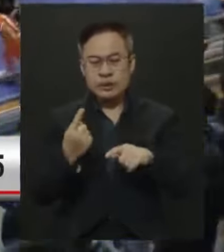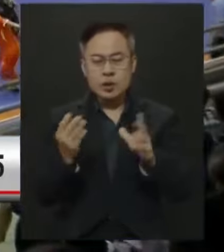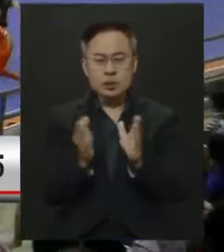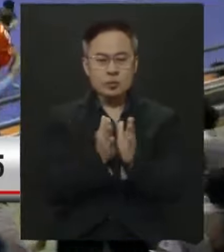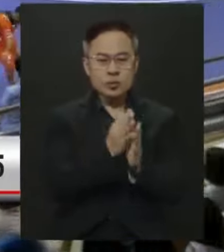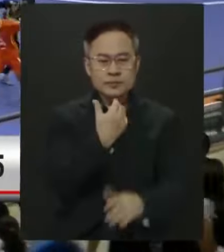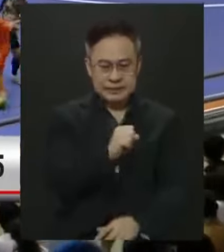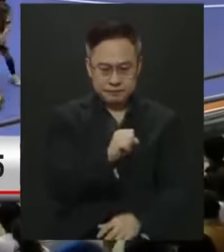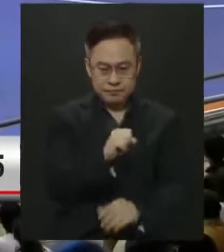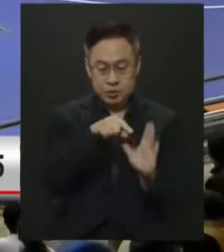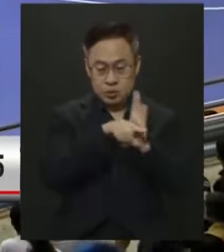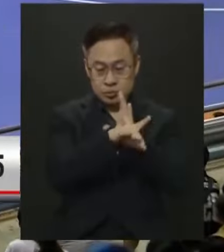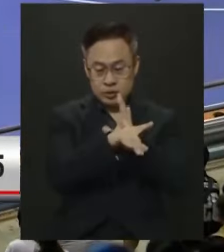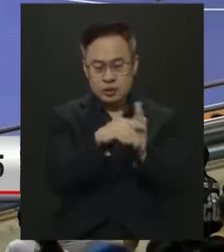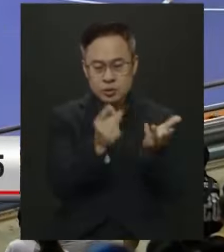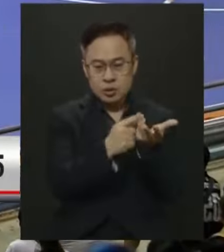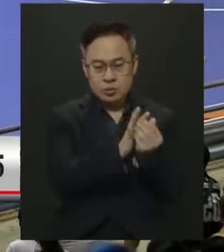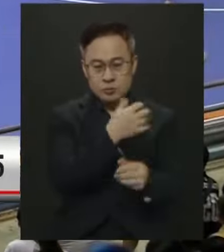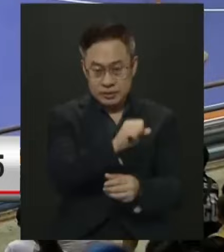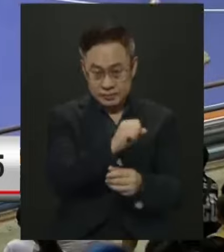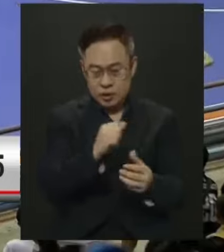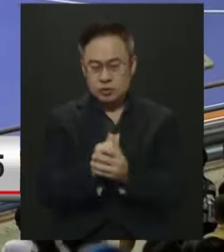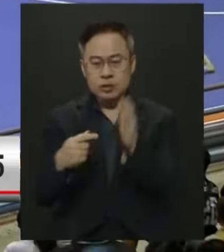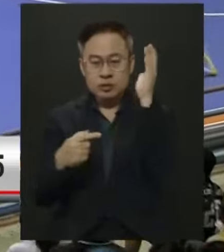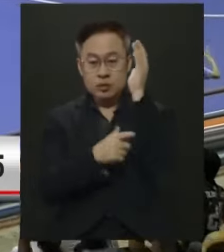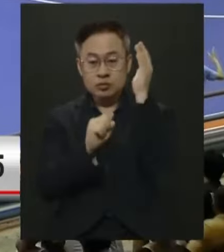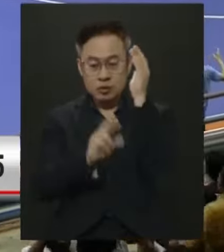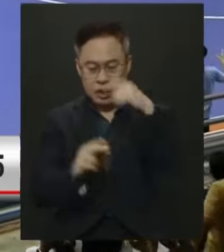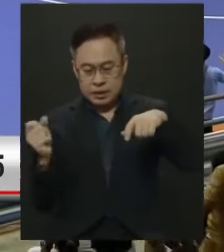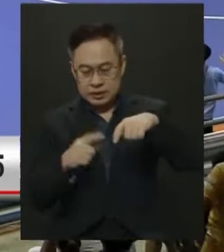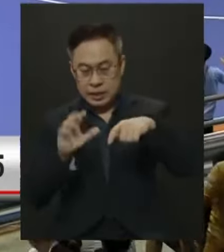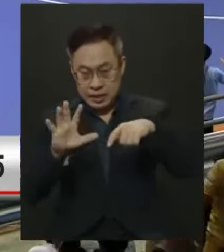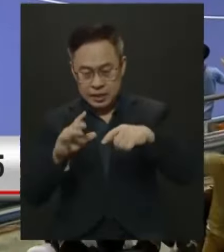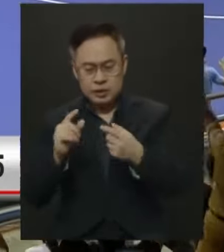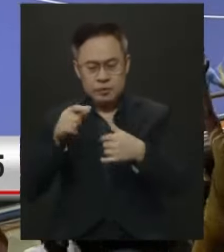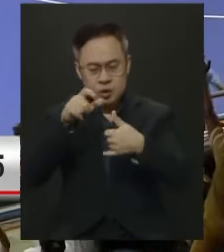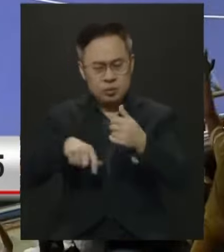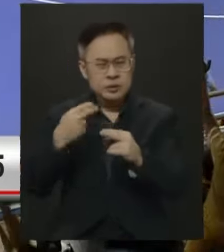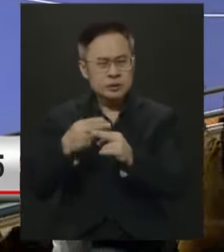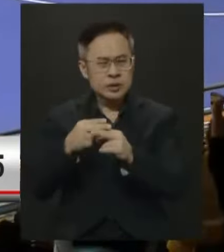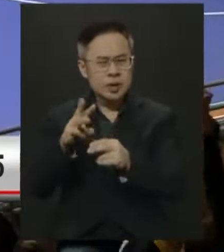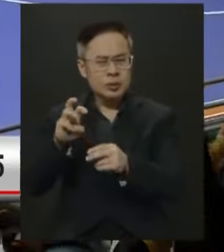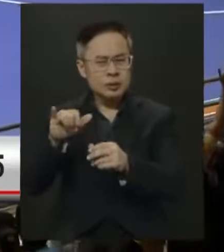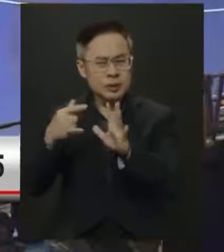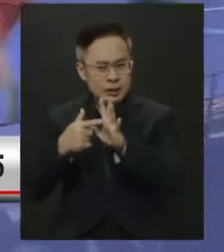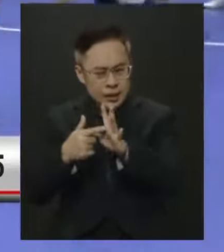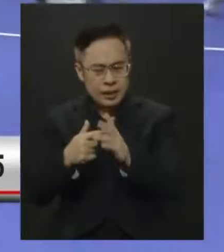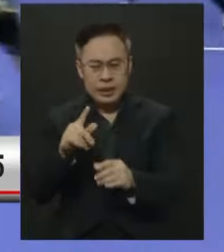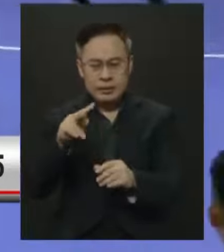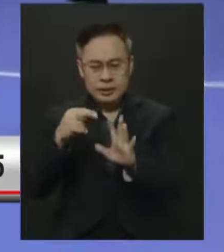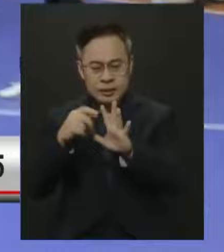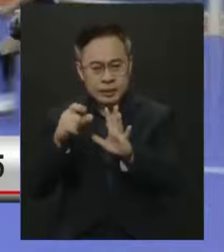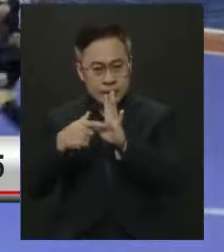นะครับส่วนเจ้าบ้านนะครับได้5ประตูนะครับจากวิทยาด้วงภูธนศักดิ์ชัยยศนครคิดเห็น